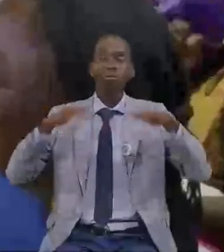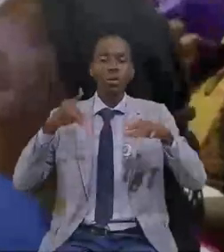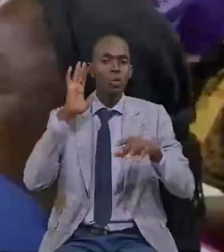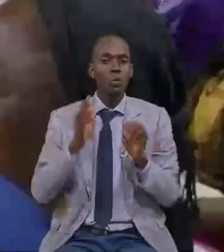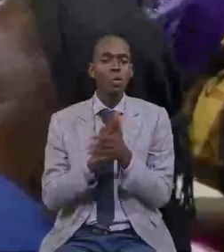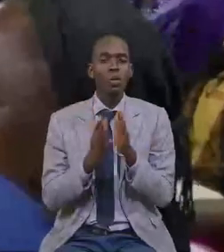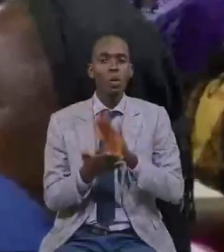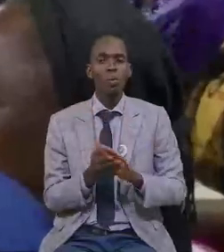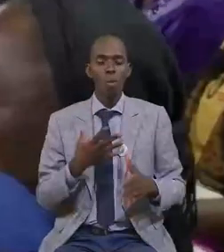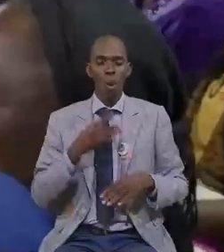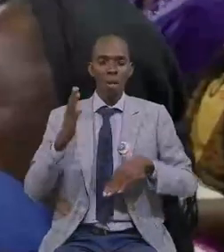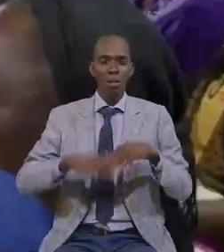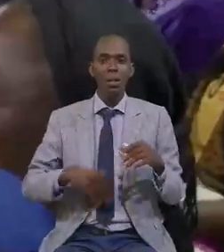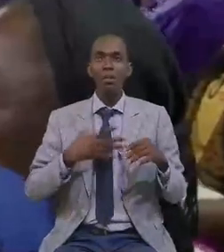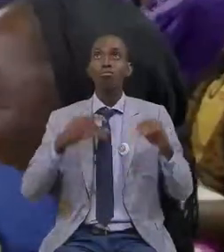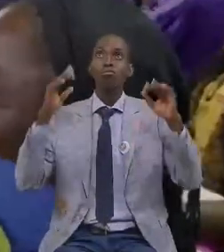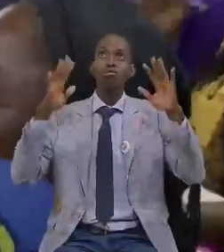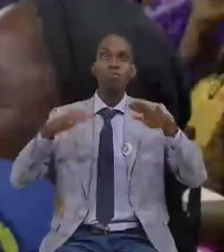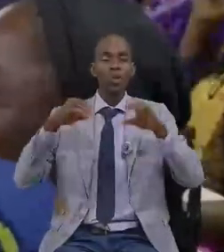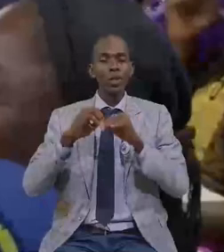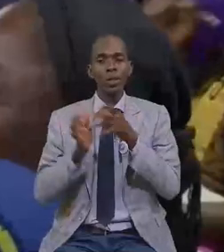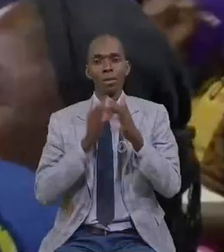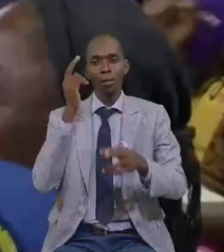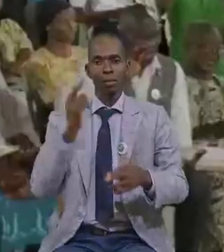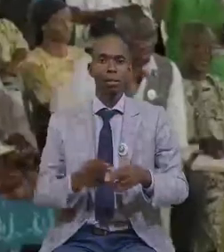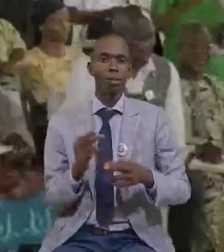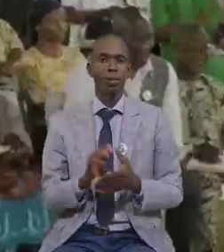que la neige. Quelqu'un l'a crié Amen.